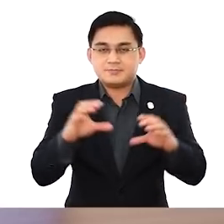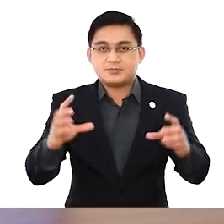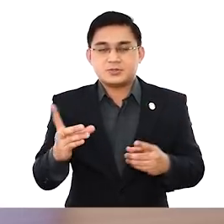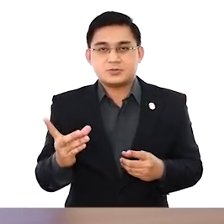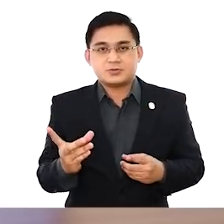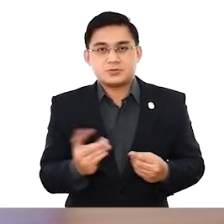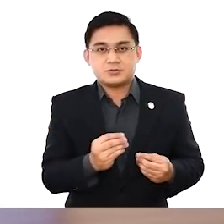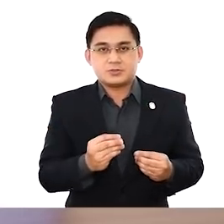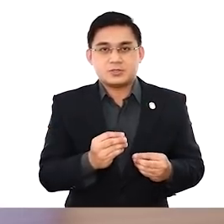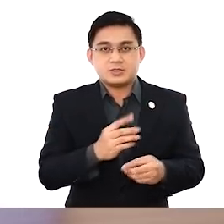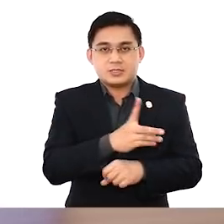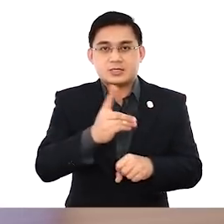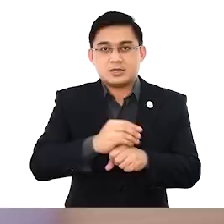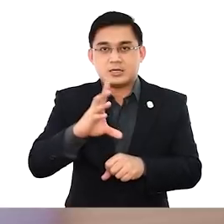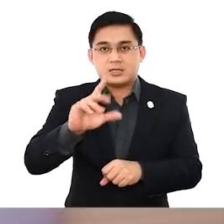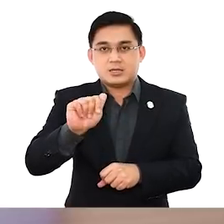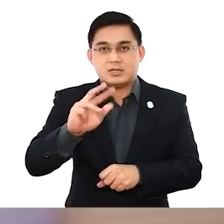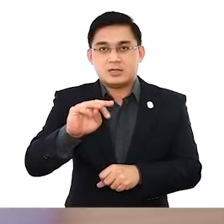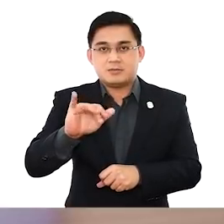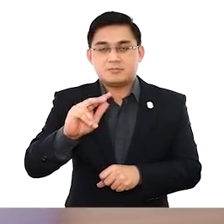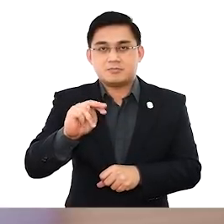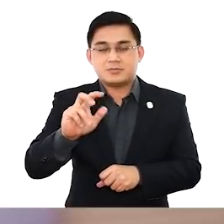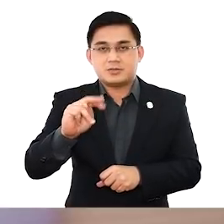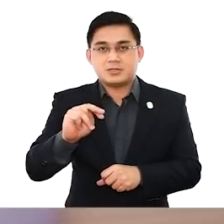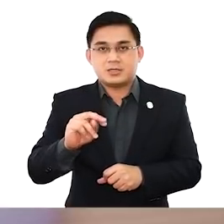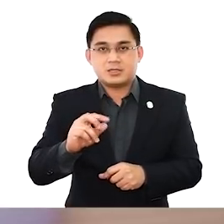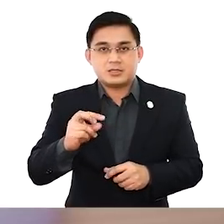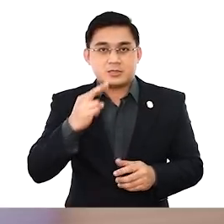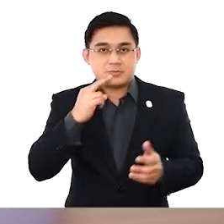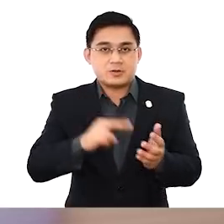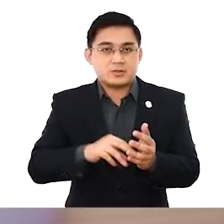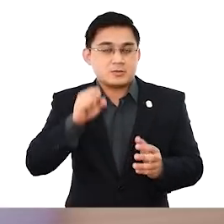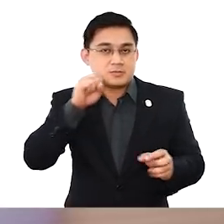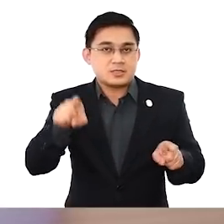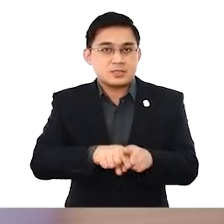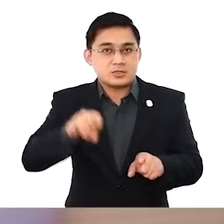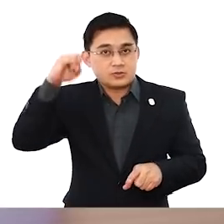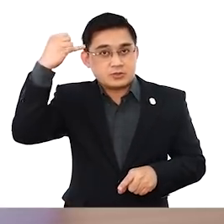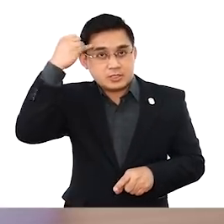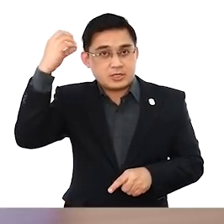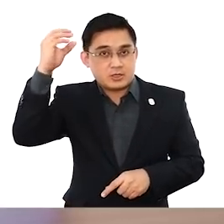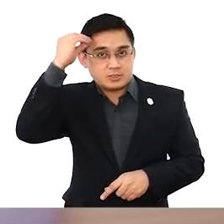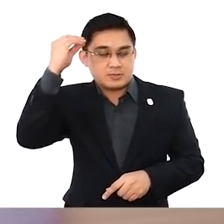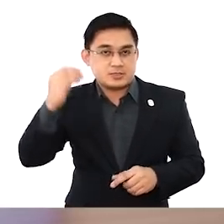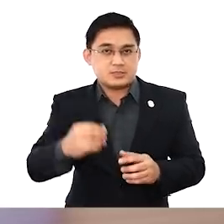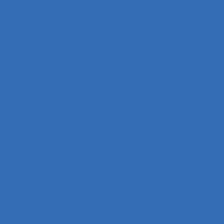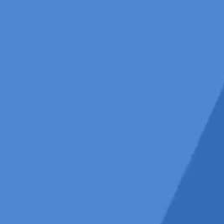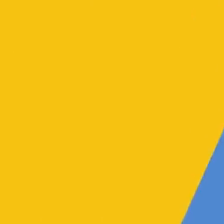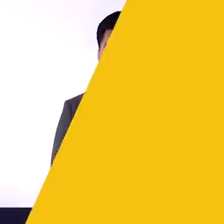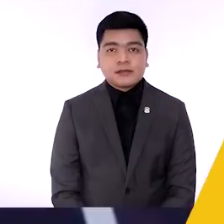ng Calamian. Ang iba pang mga detalye babahagi ni kapatid na Jonel Osma.